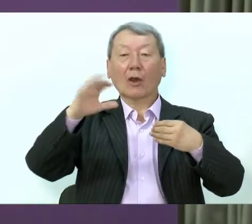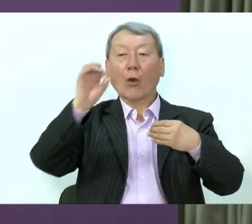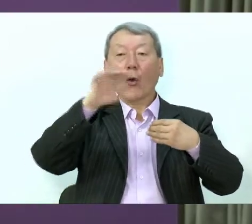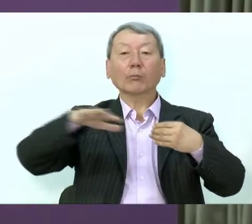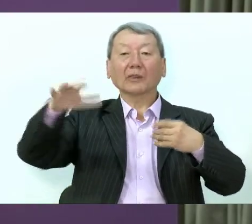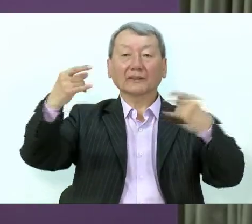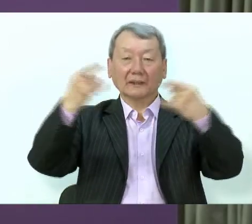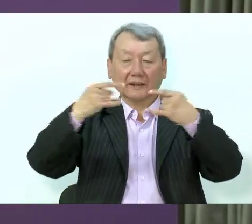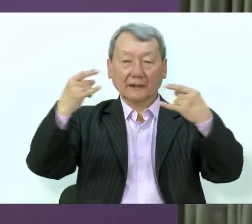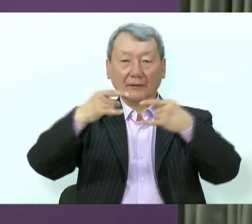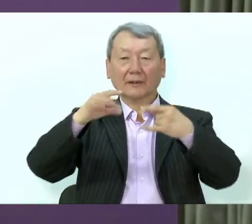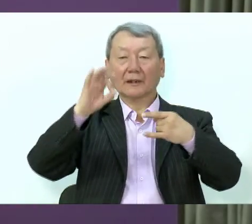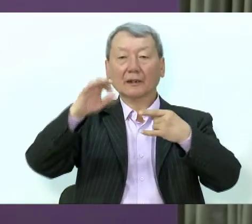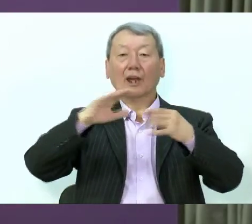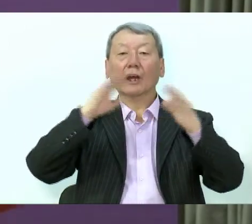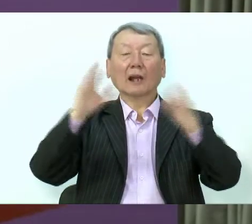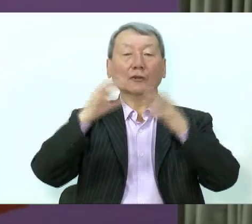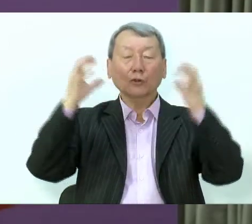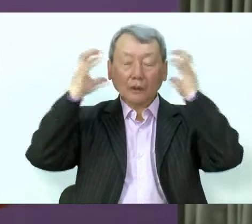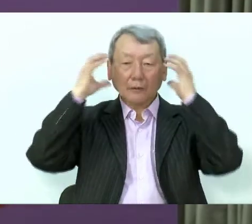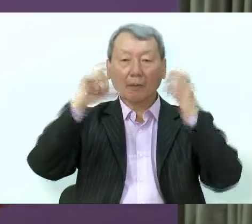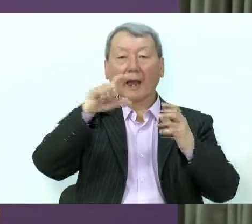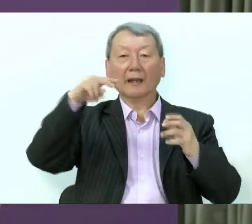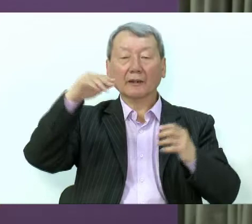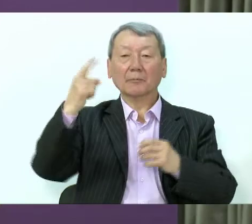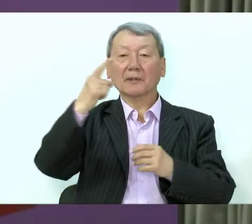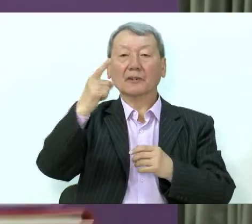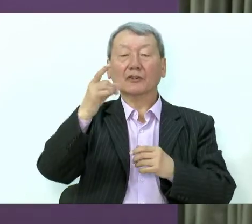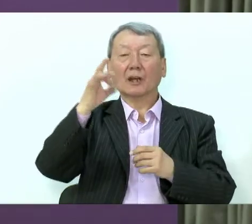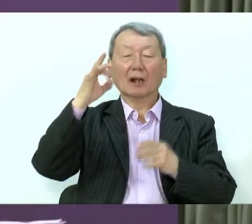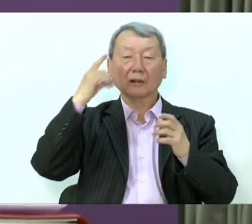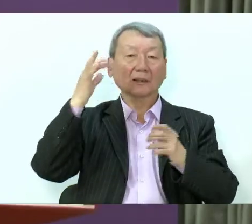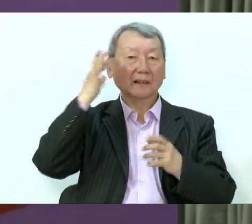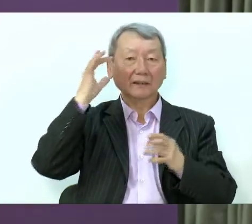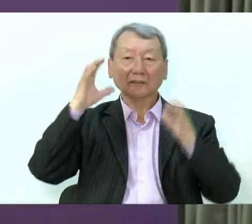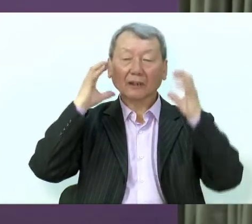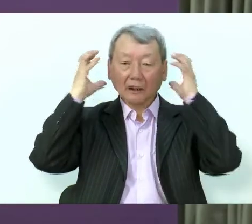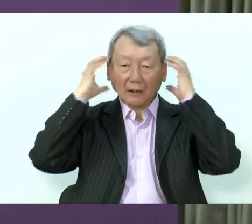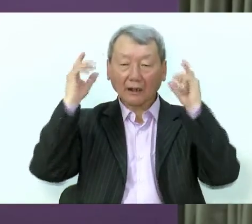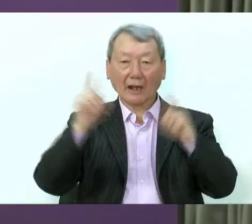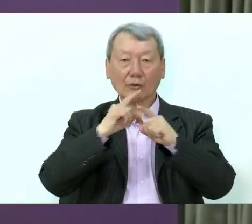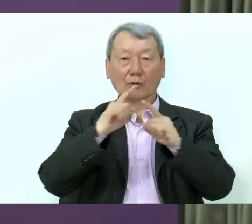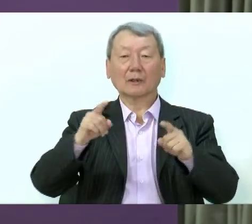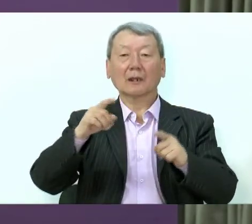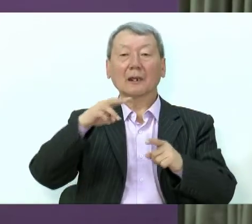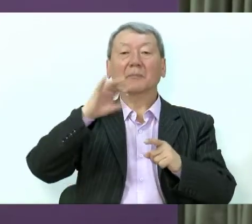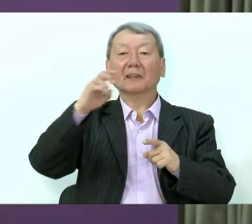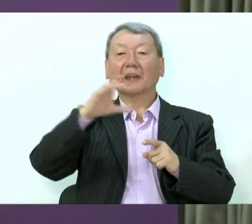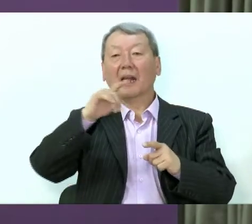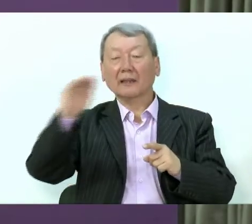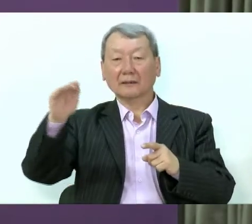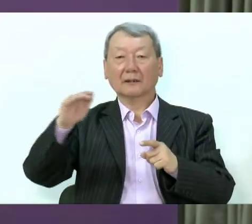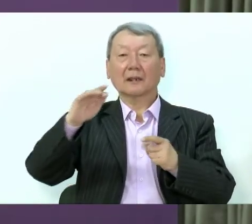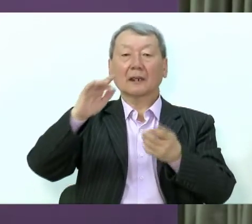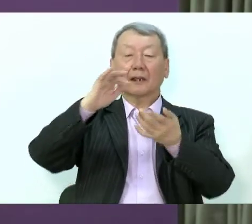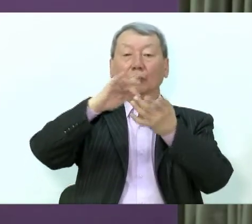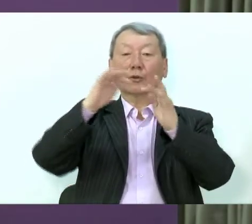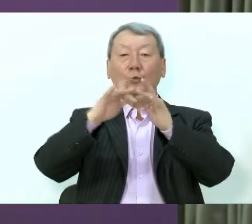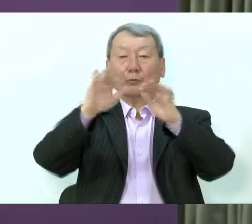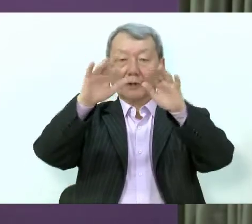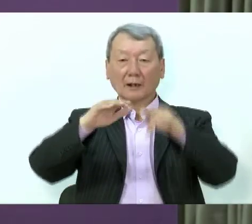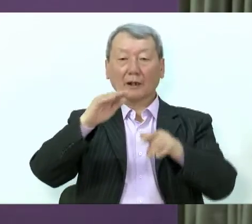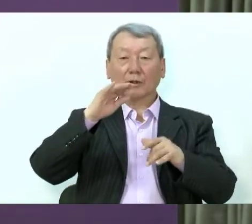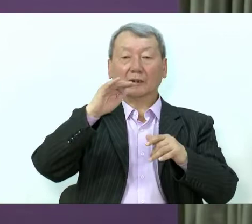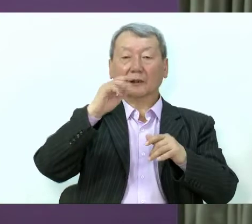областных медиацентрах, а также на радиостанциях ЛФМ, Биринчи радио, Кыргыз радиосу, Минкиял ФМ, Марал ФМ, на